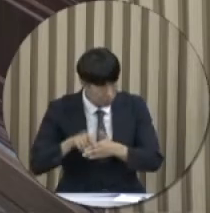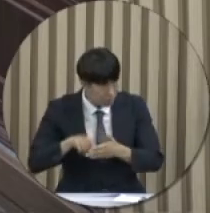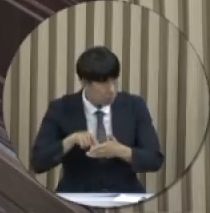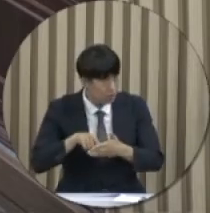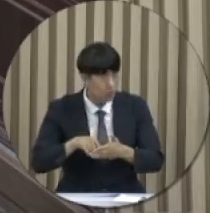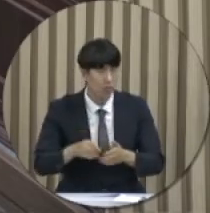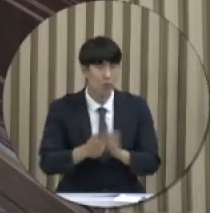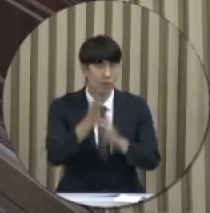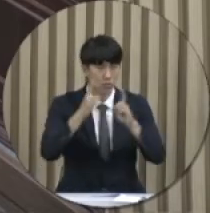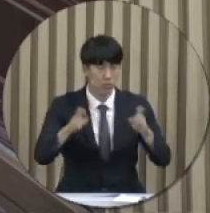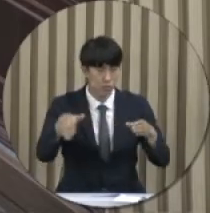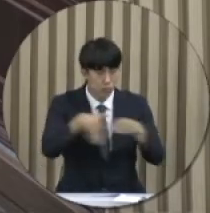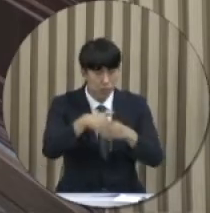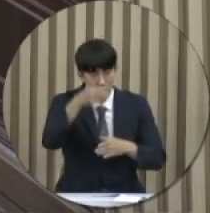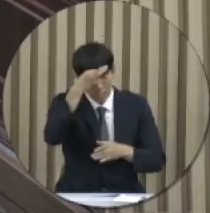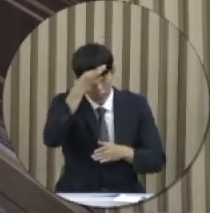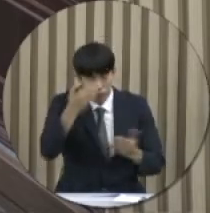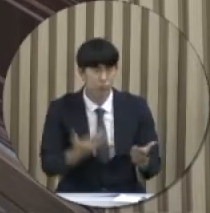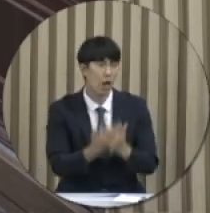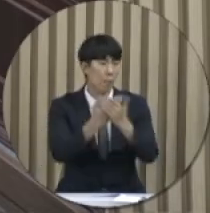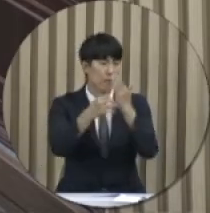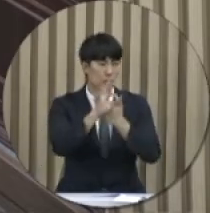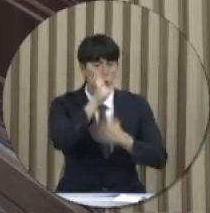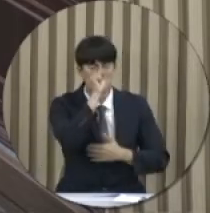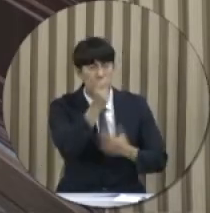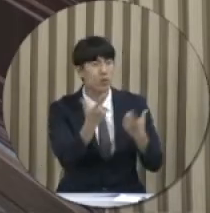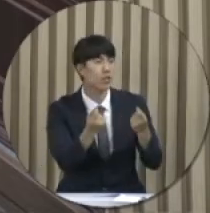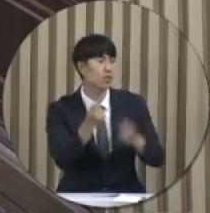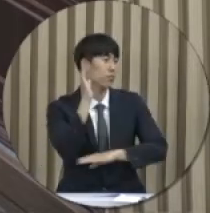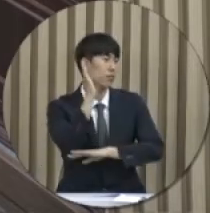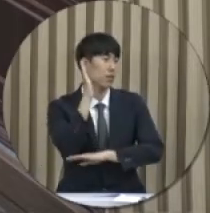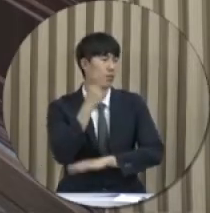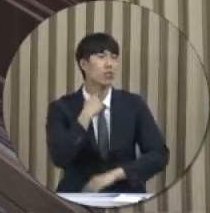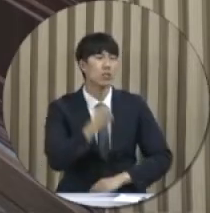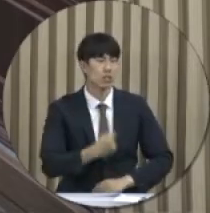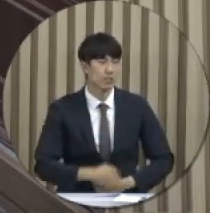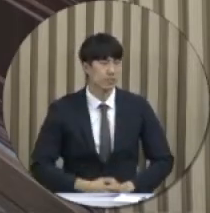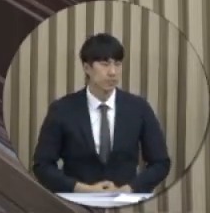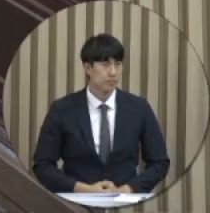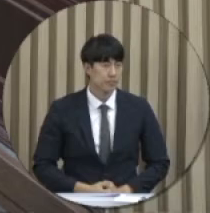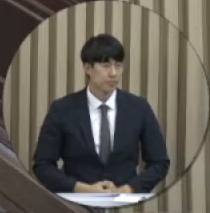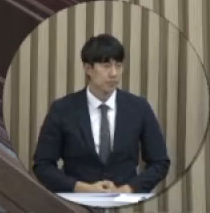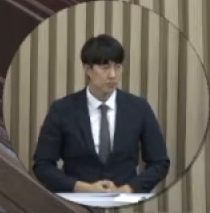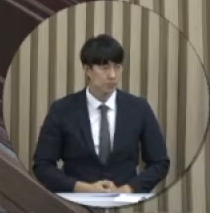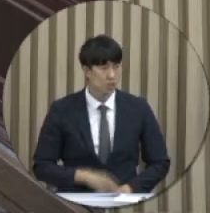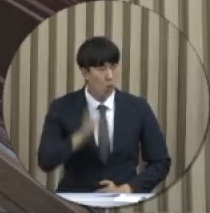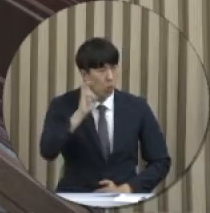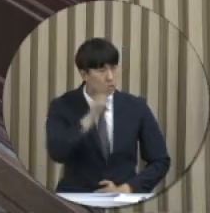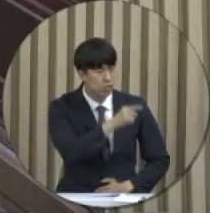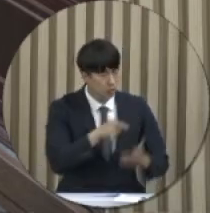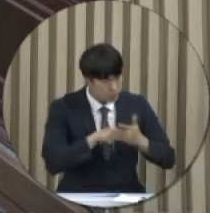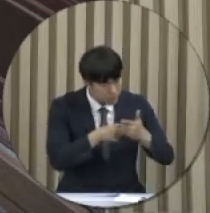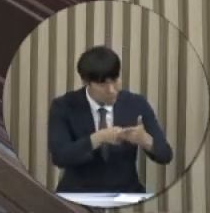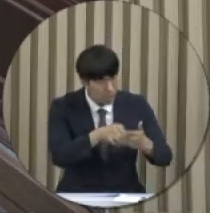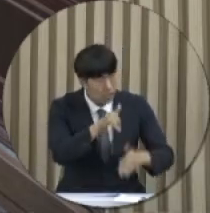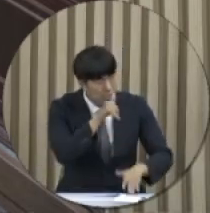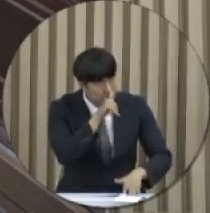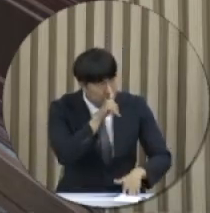단계 상상시켰으면 좋겠다라는 주제를 가지고 발언을 했었는데요. 혹시 이게